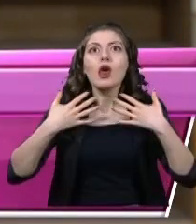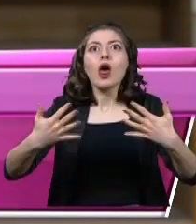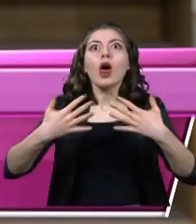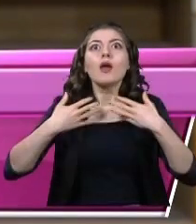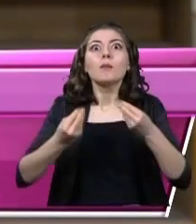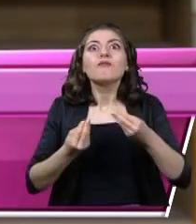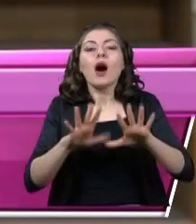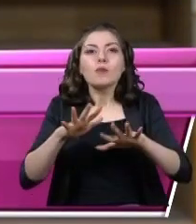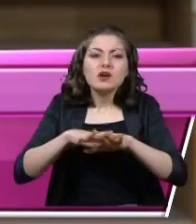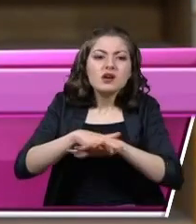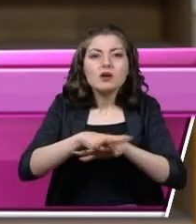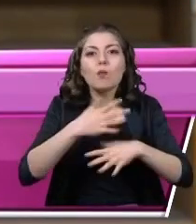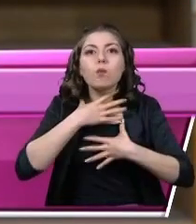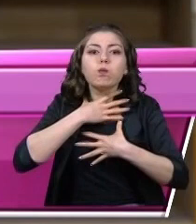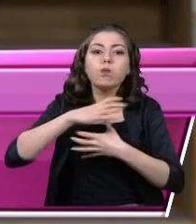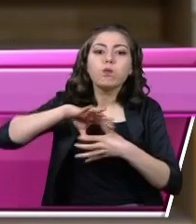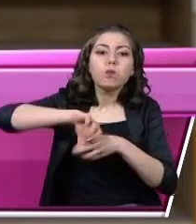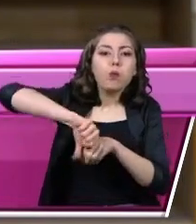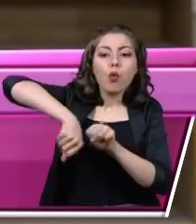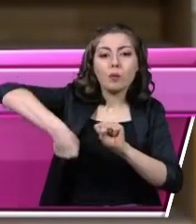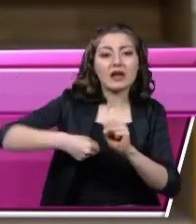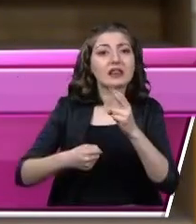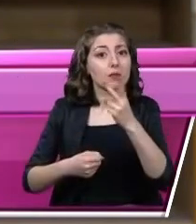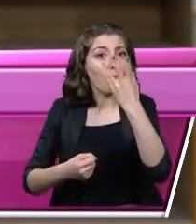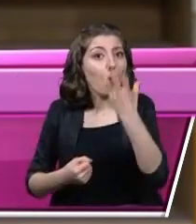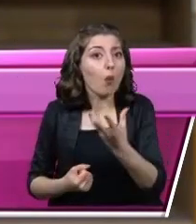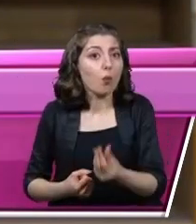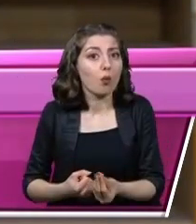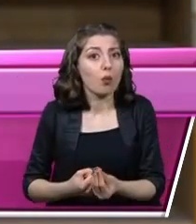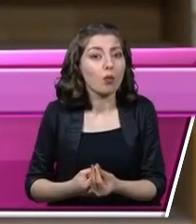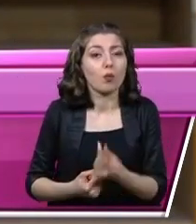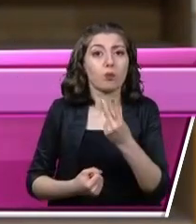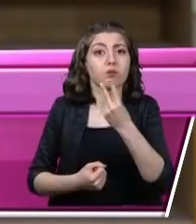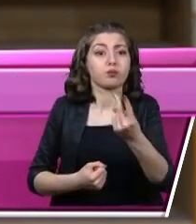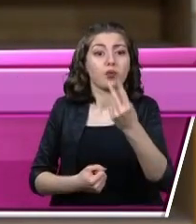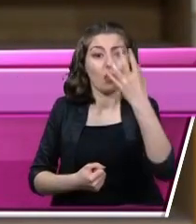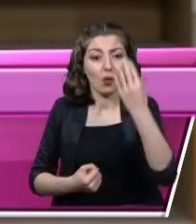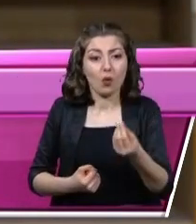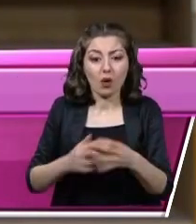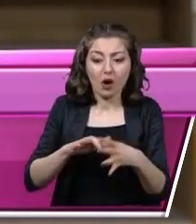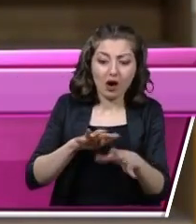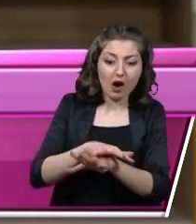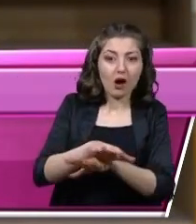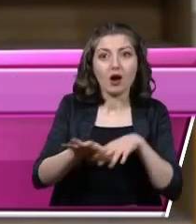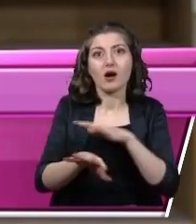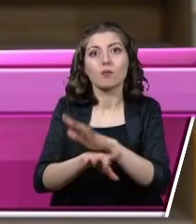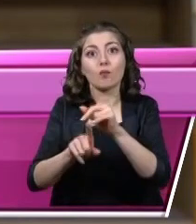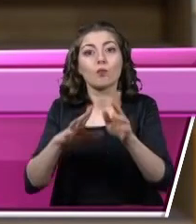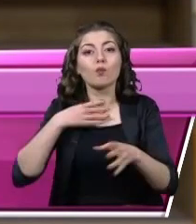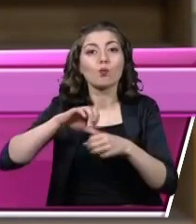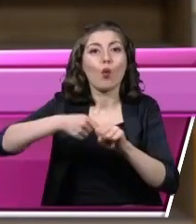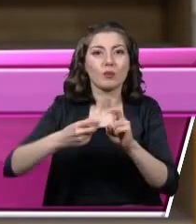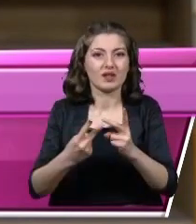izin vermeyerek bunun boğulmasına bile bulma kurumasına neden oluyor olmasına sebep sebebiyet verebilen bir sarmaşığın adı